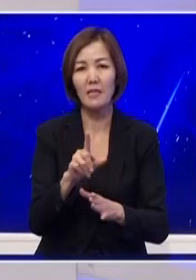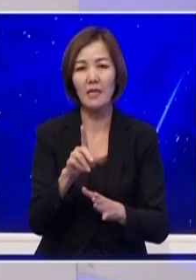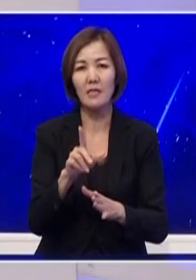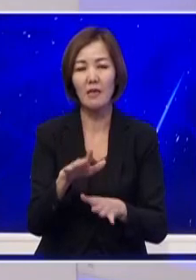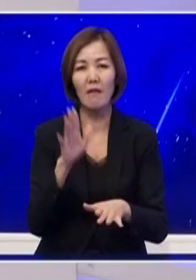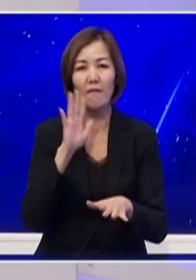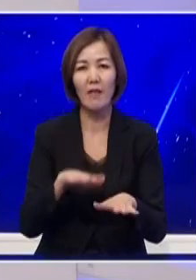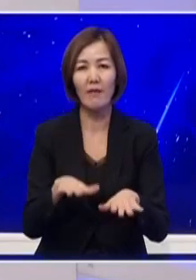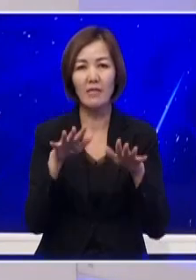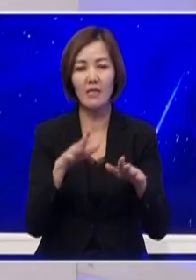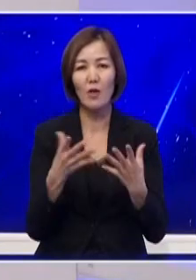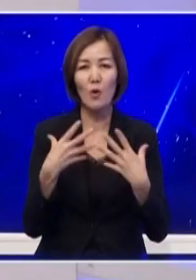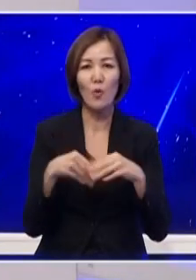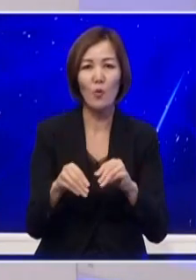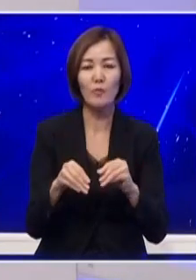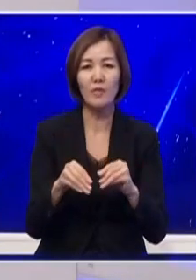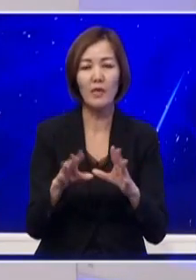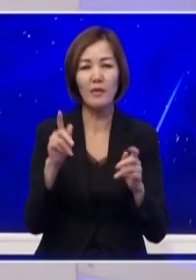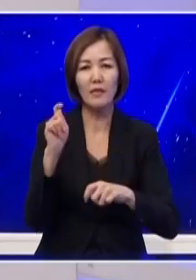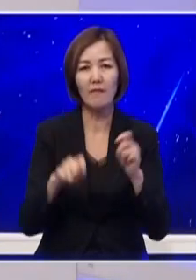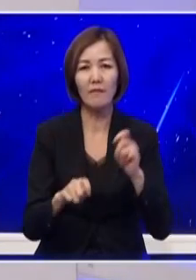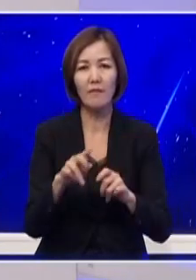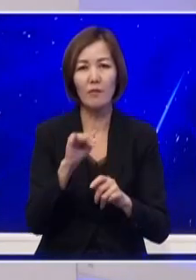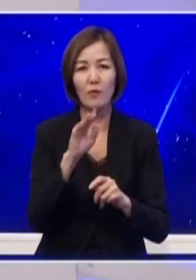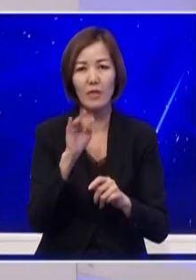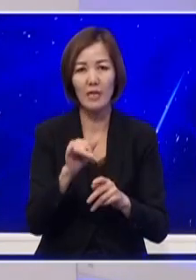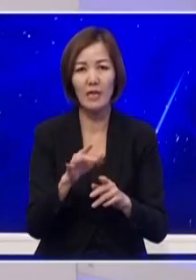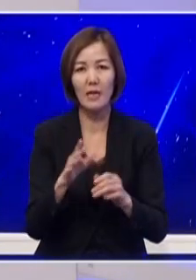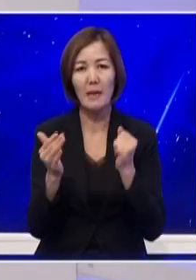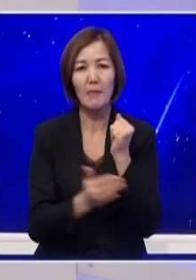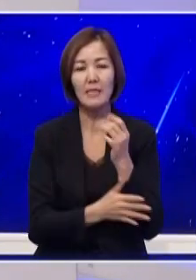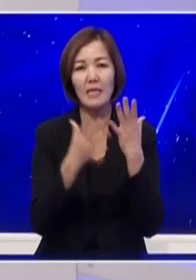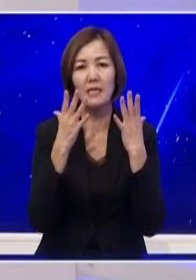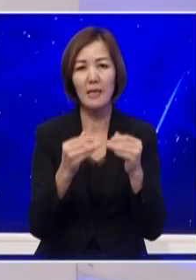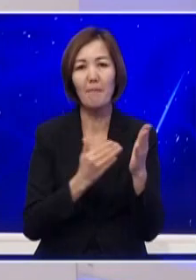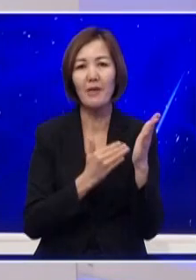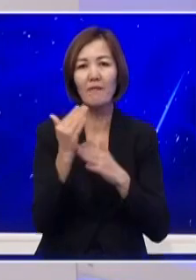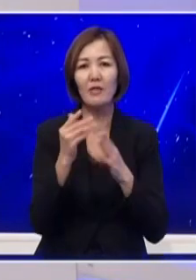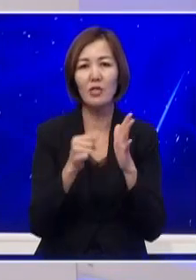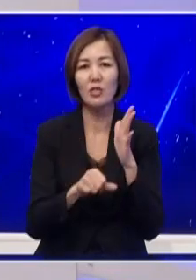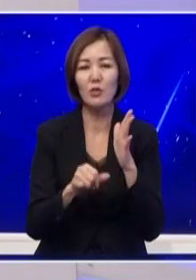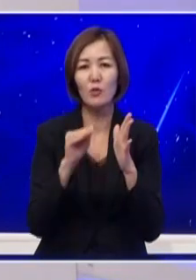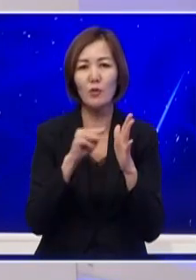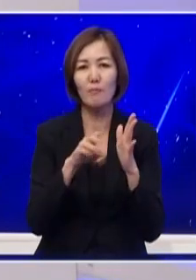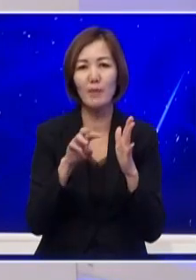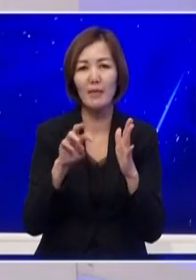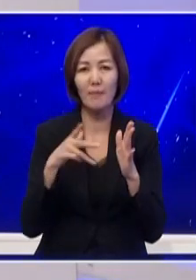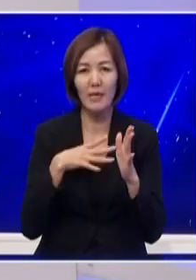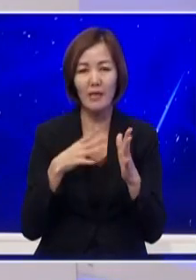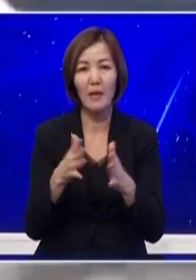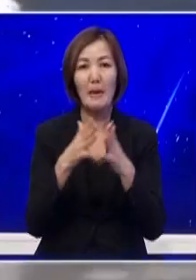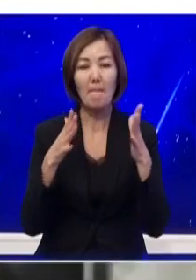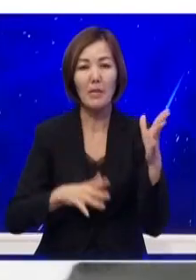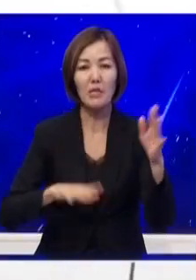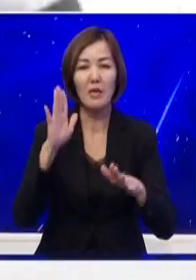вызвали наводнение. Общее количество осадков в Форт Лодердейле за последние дни превысило 600 миллиметров.